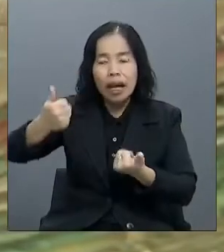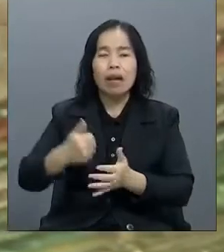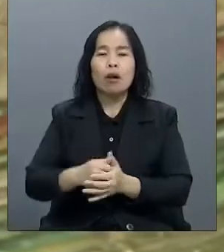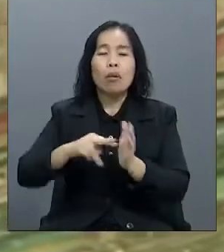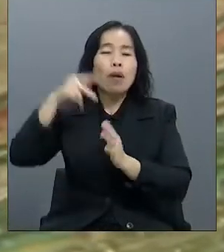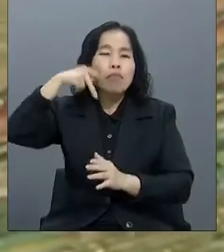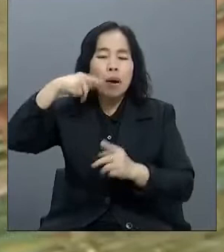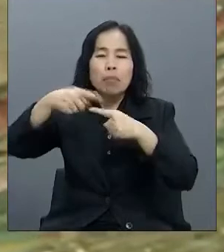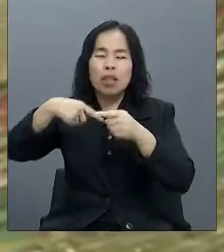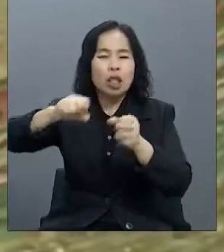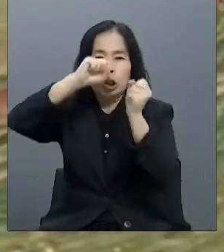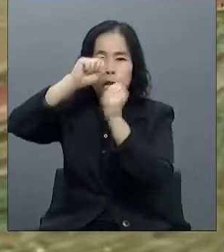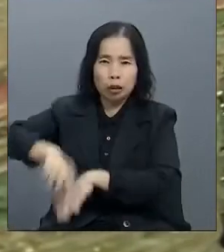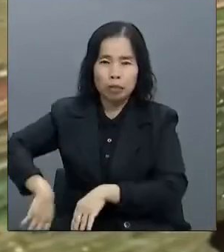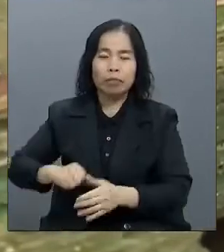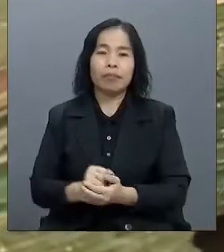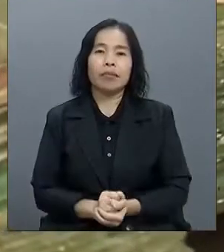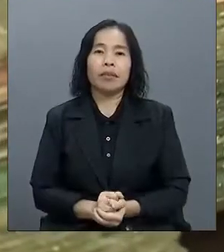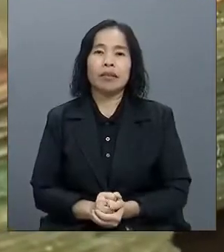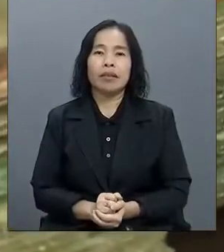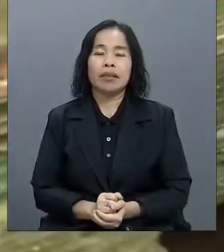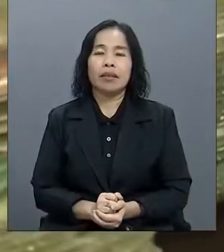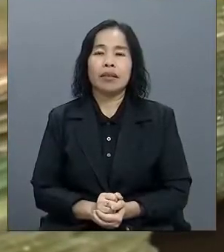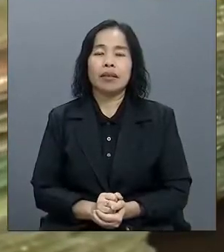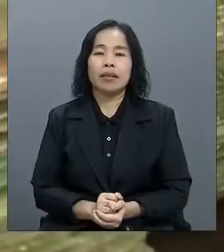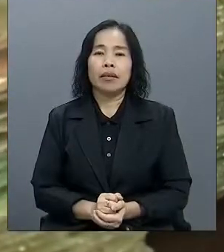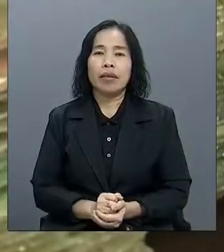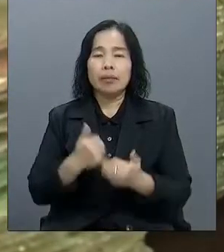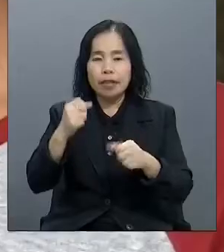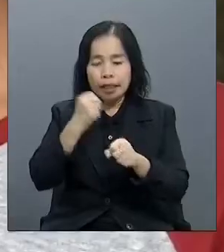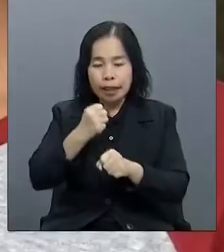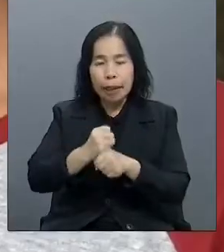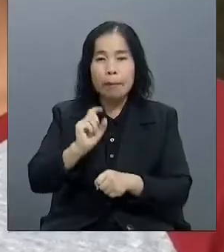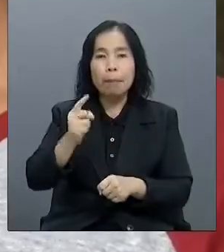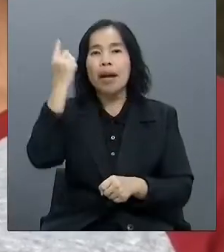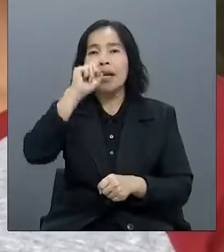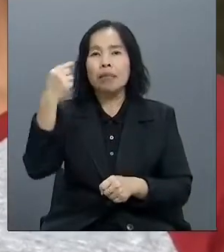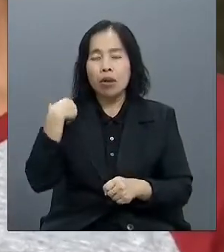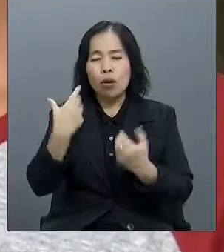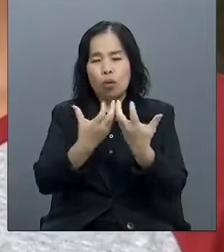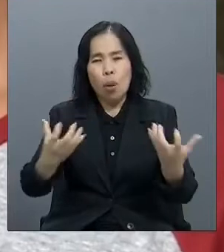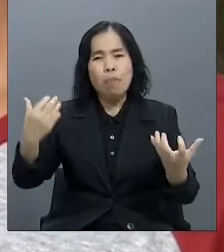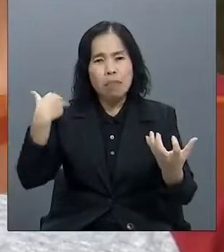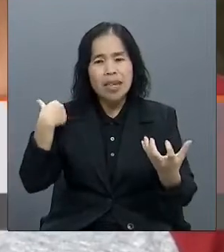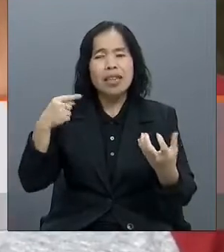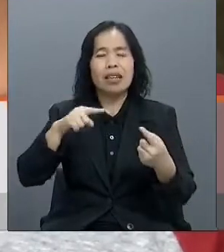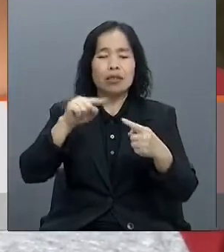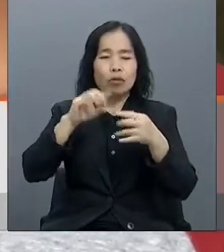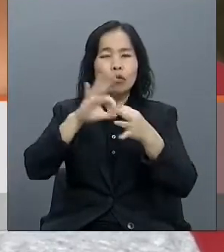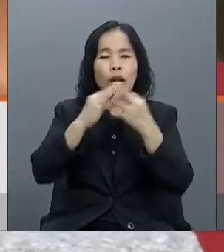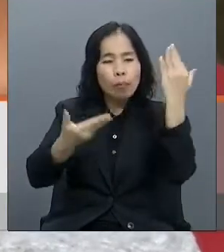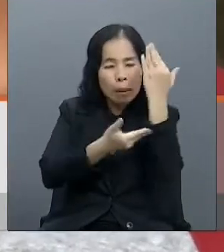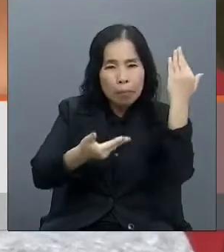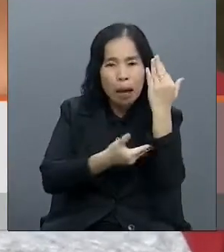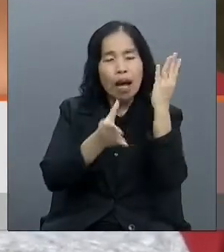งในป่า แล้วเข้าไปเราจะเอาประโยชน์เราจะป่าก็คือเมื่อมีวัสดุเครื่องปั๊มจันวัสดุจากธรรมชาติเช่นใบไ